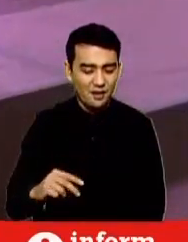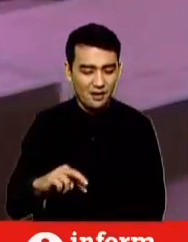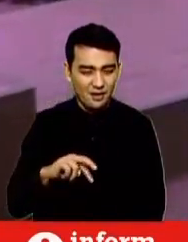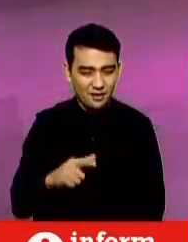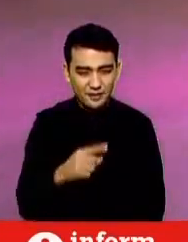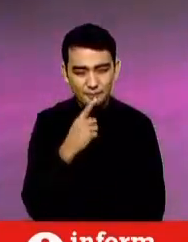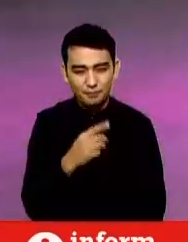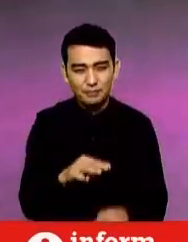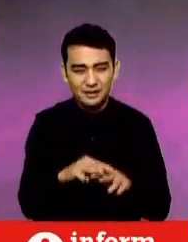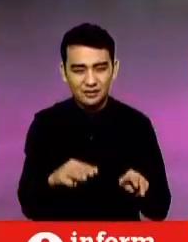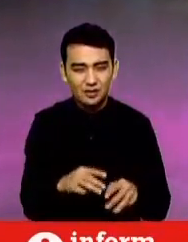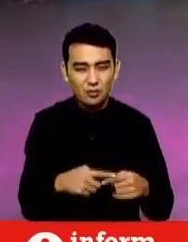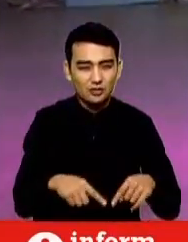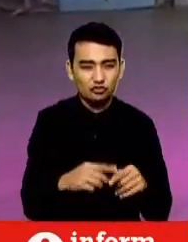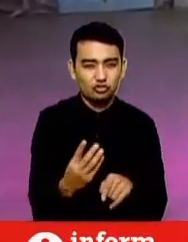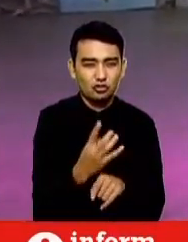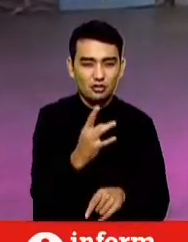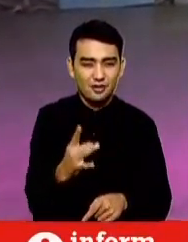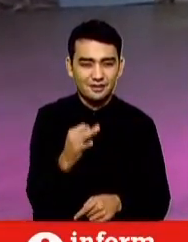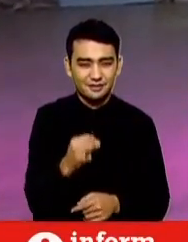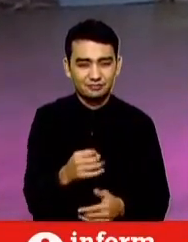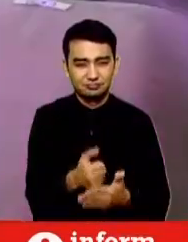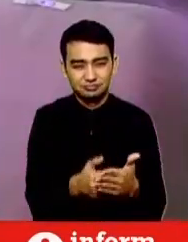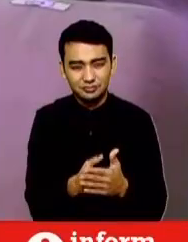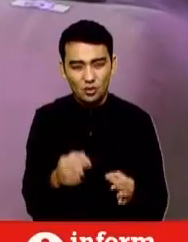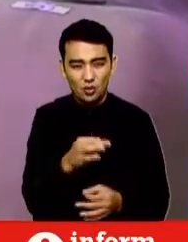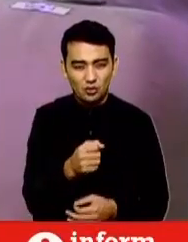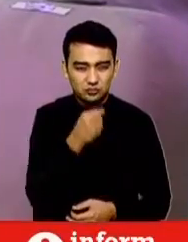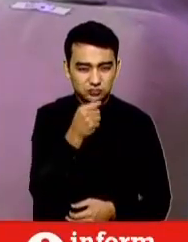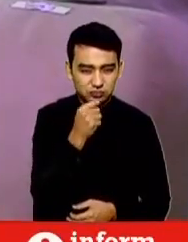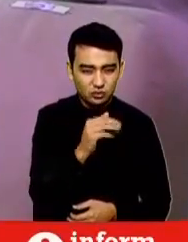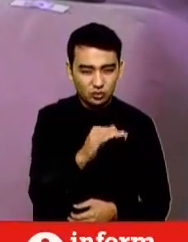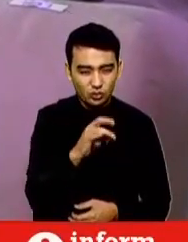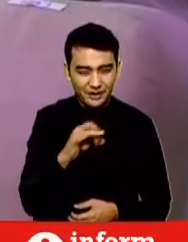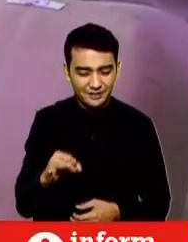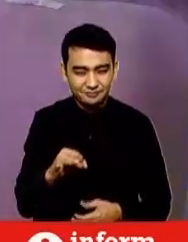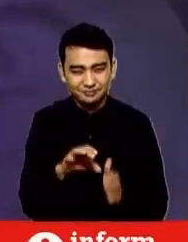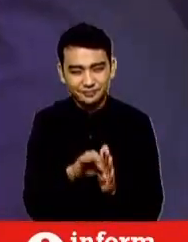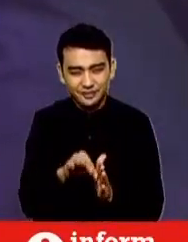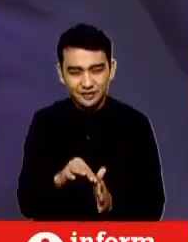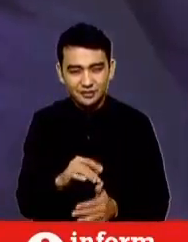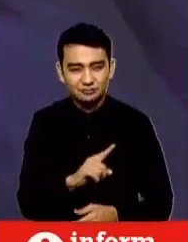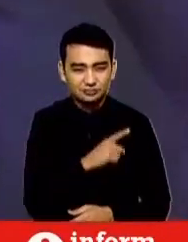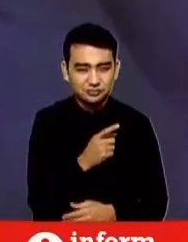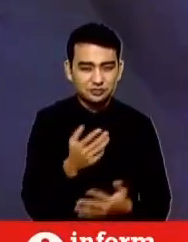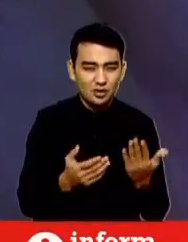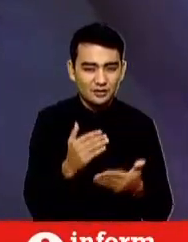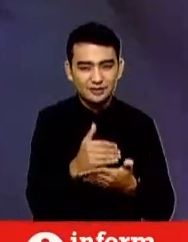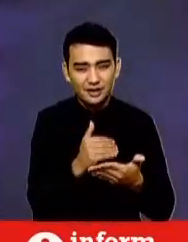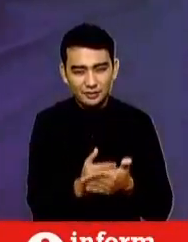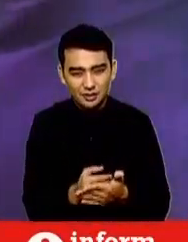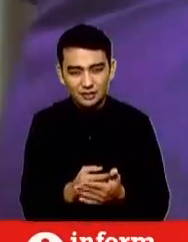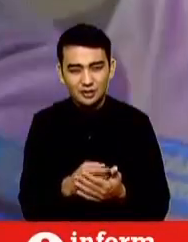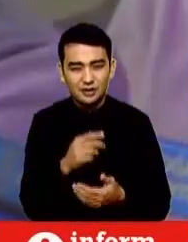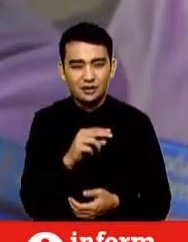обороны проводит в четвёртый раз при оценке материалов жюри учитывала профессиональное мастерство автора Актуальность темы оригинальность